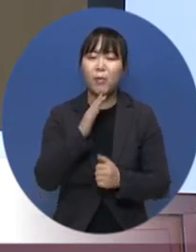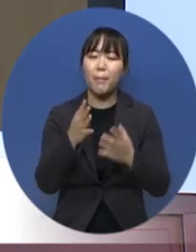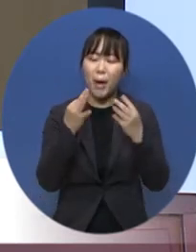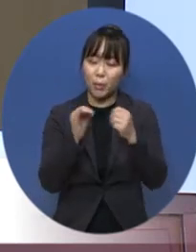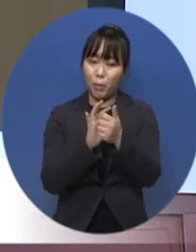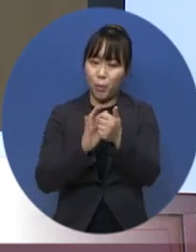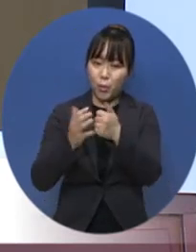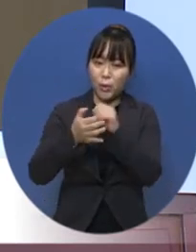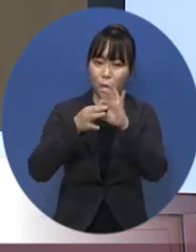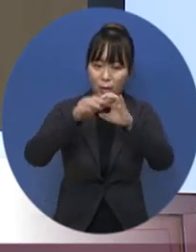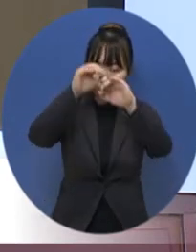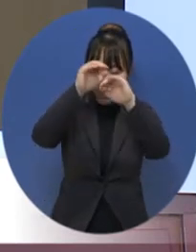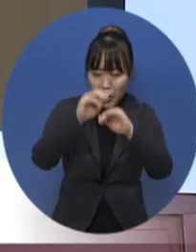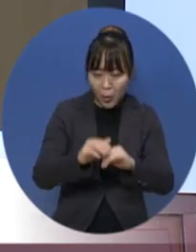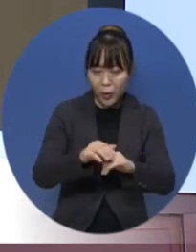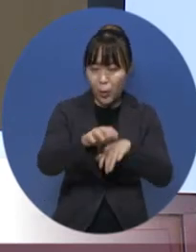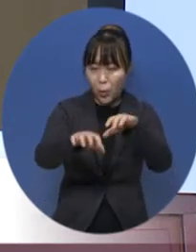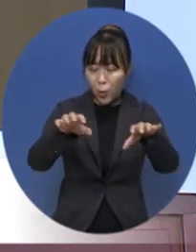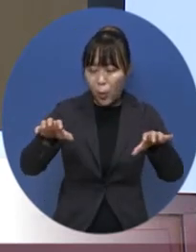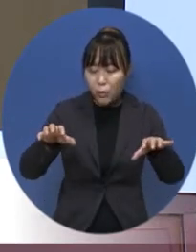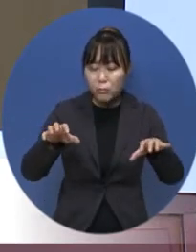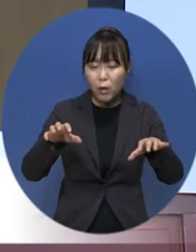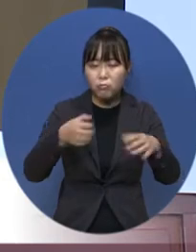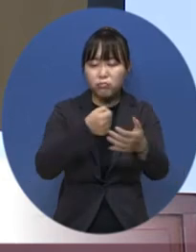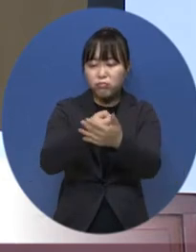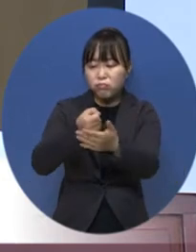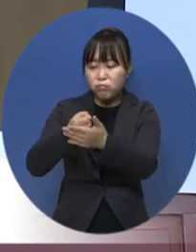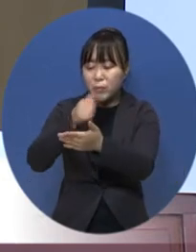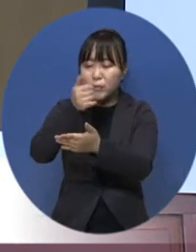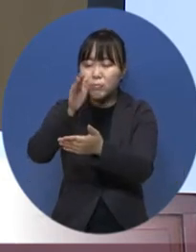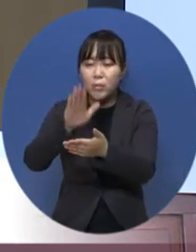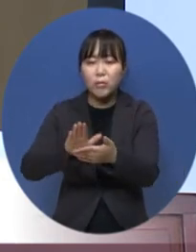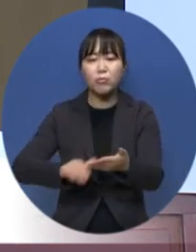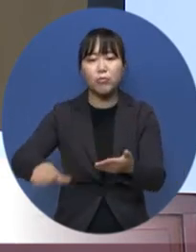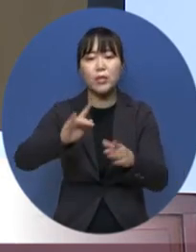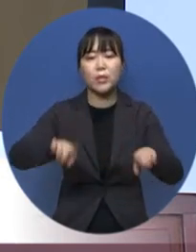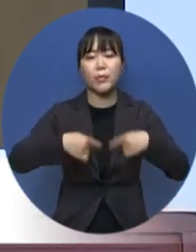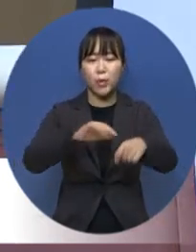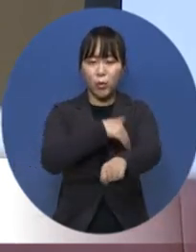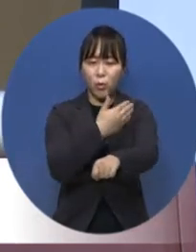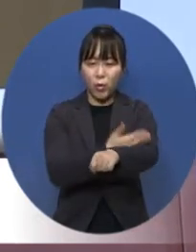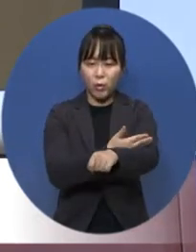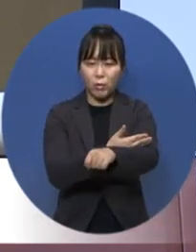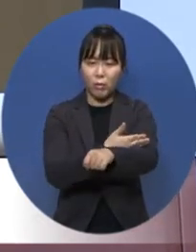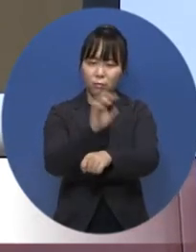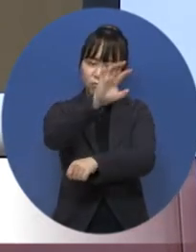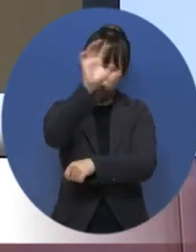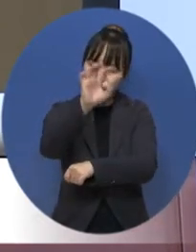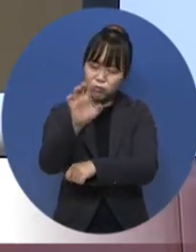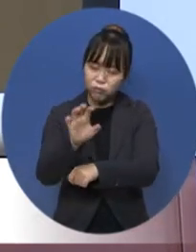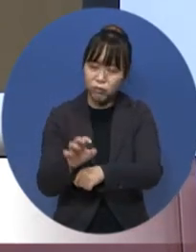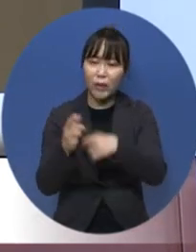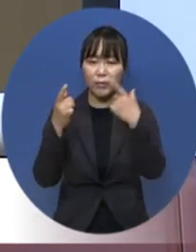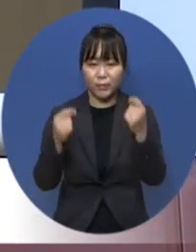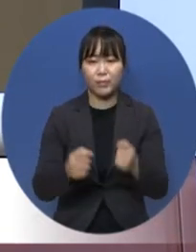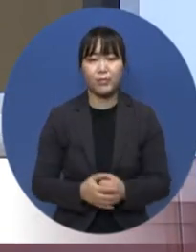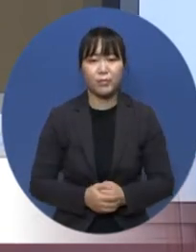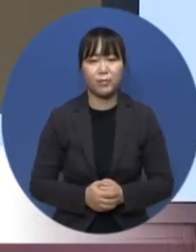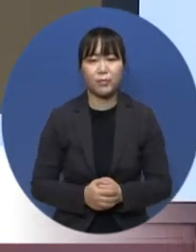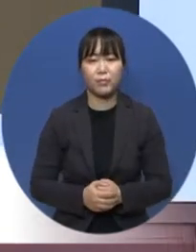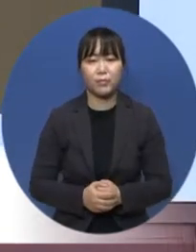대한 내용들이 여러 곳에 규정되어 있지만 아직도 우리 참정권은 제자리를 맴돌고 있는